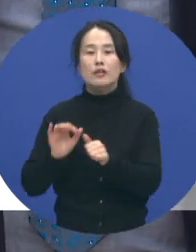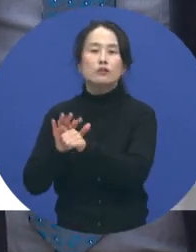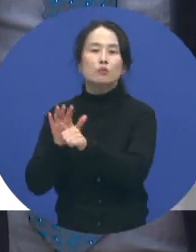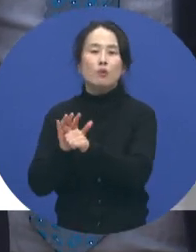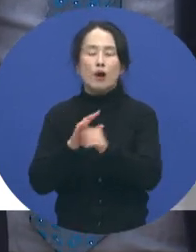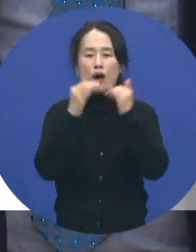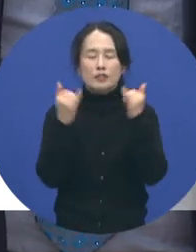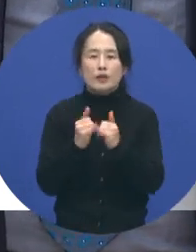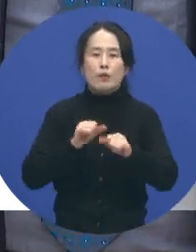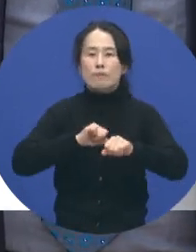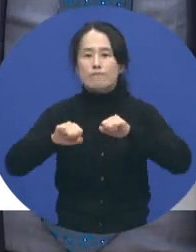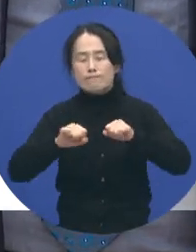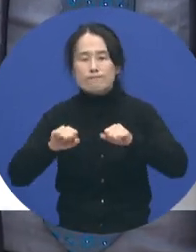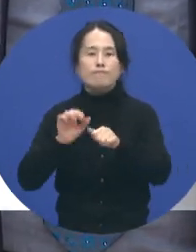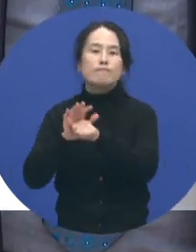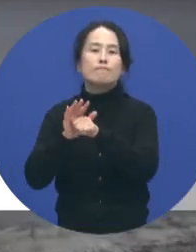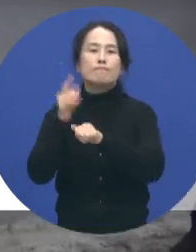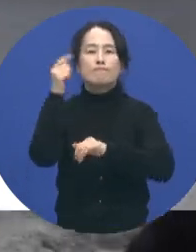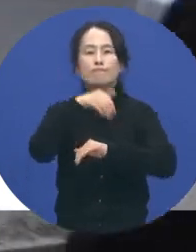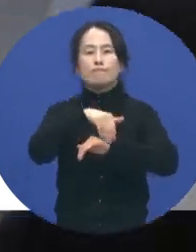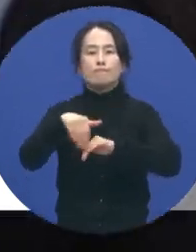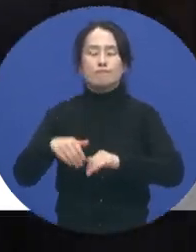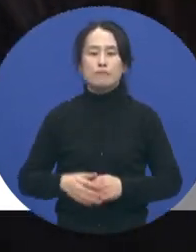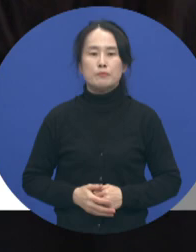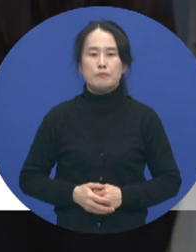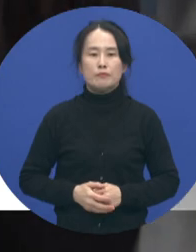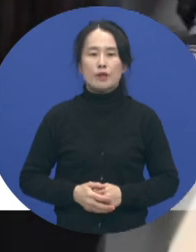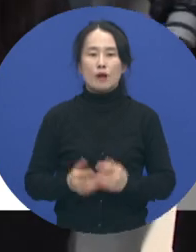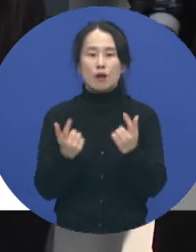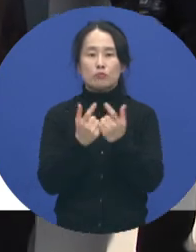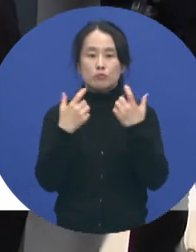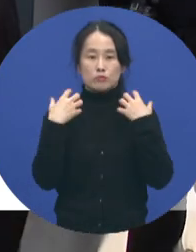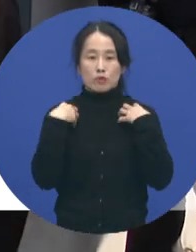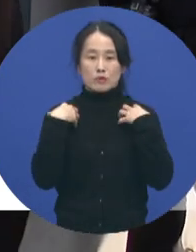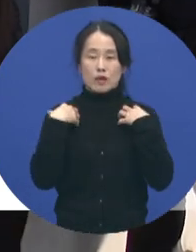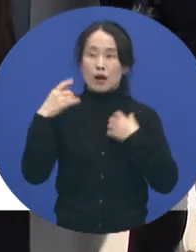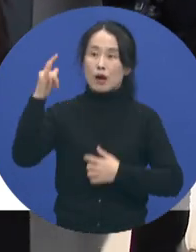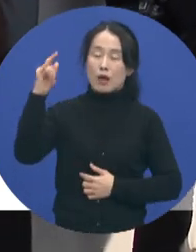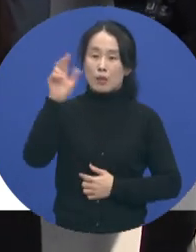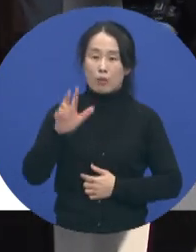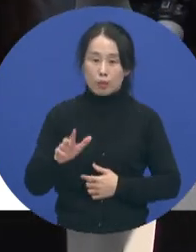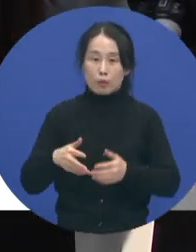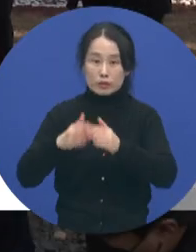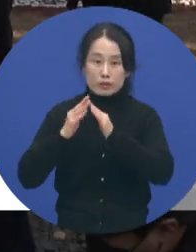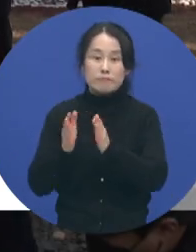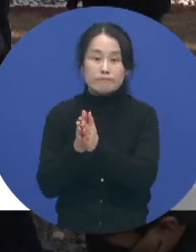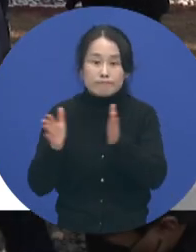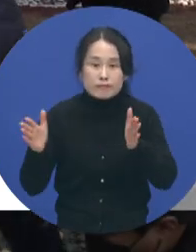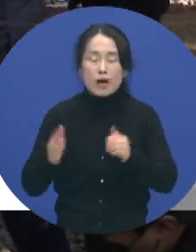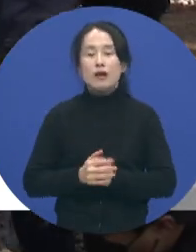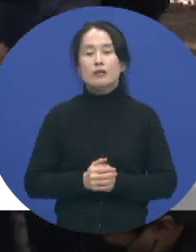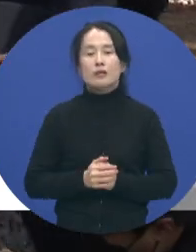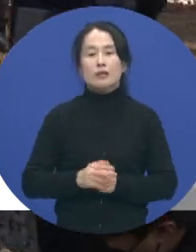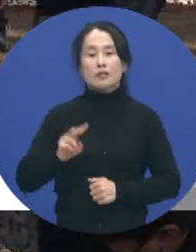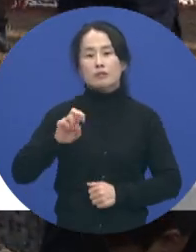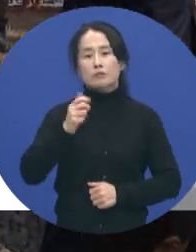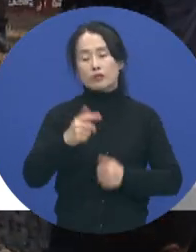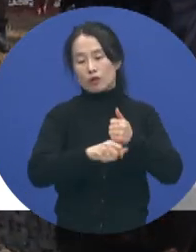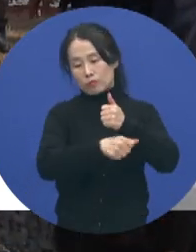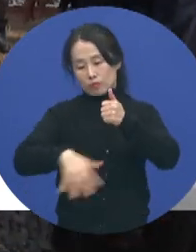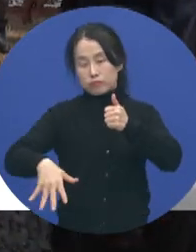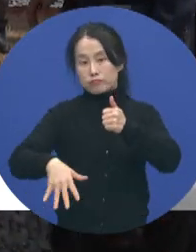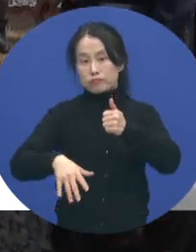사회 공헌 활동도 하고 있습니다. 경기도는 북부청사 태양광 발전소 건립을 시작으로 도와 28개